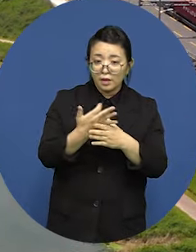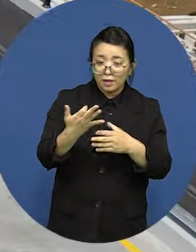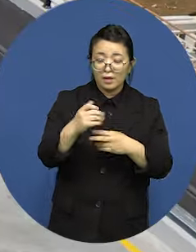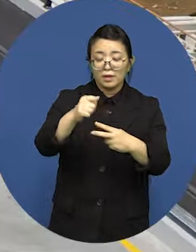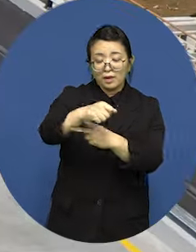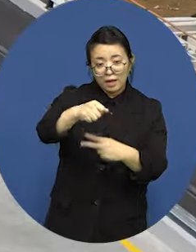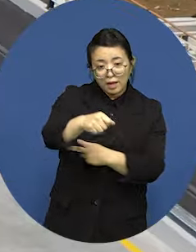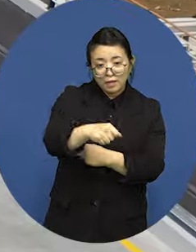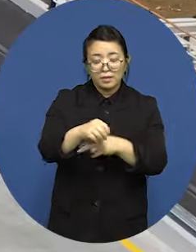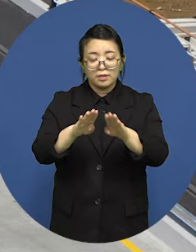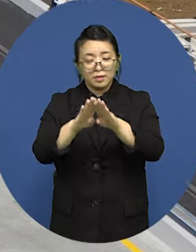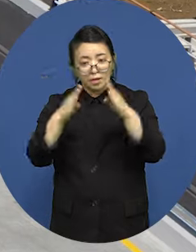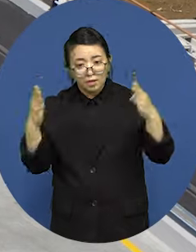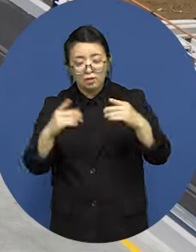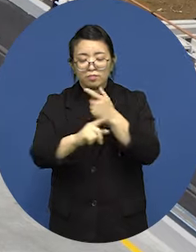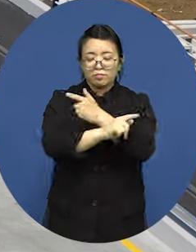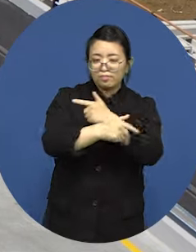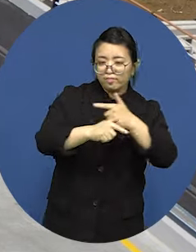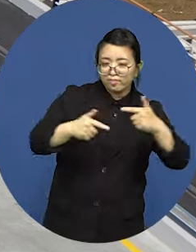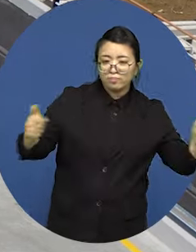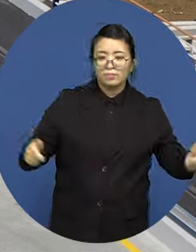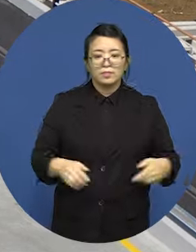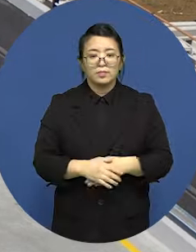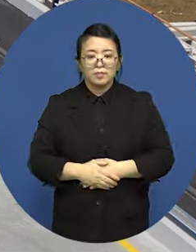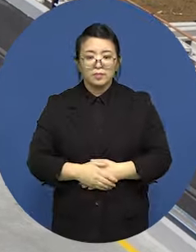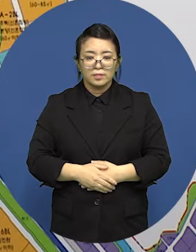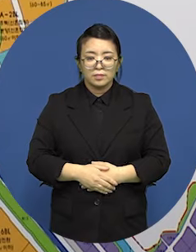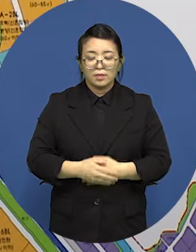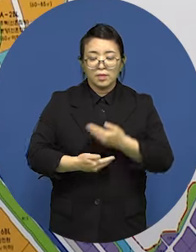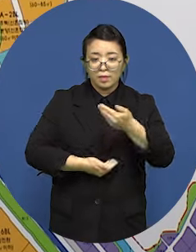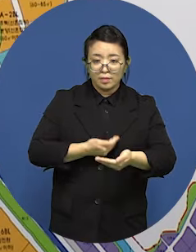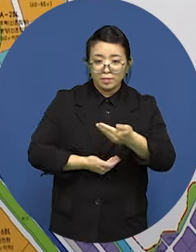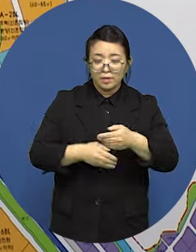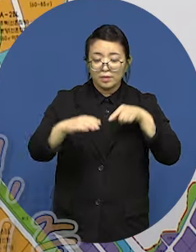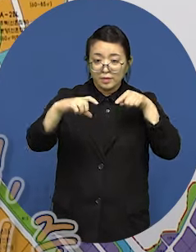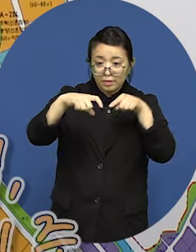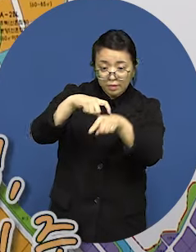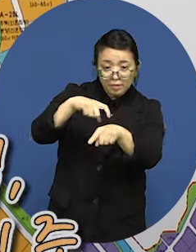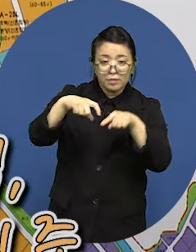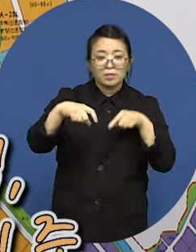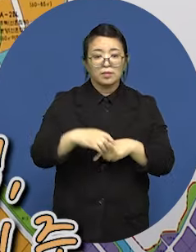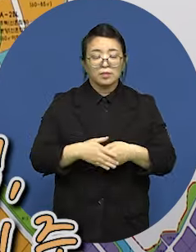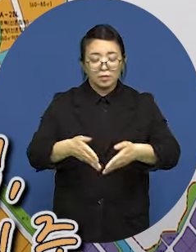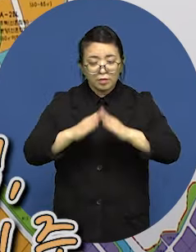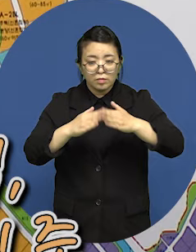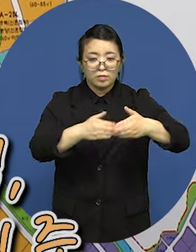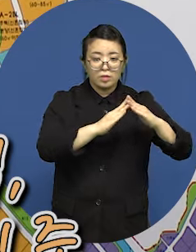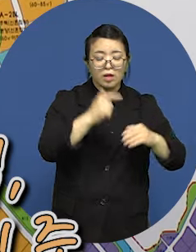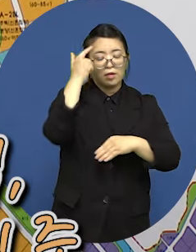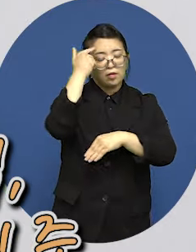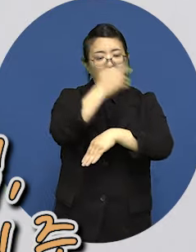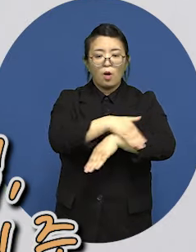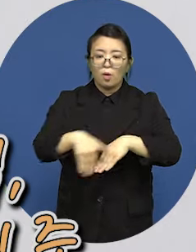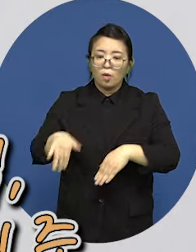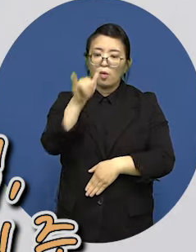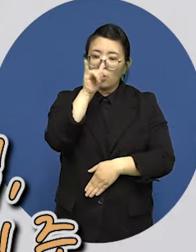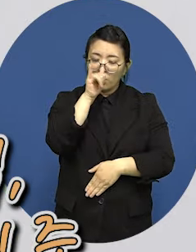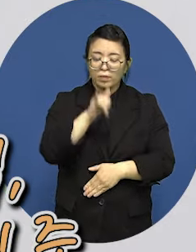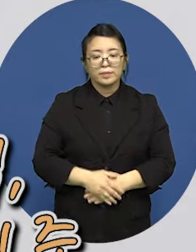문화를 향상시키는 다양한 프로젝트를 추진하고 있고요. 사송과 남물금 하이패스 IC 설치,